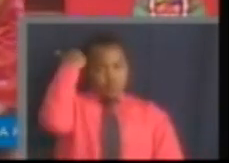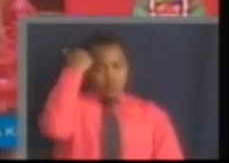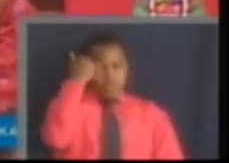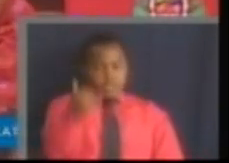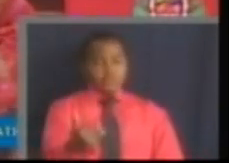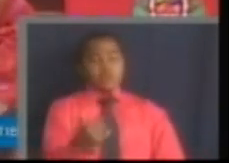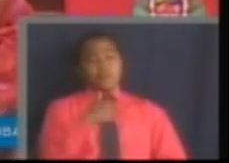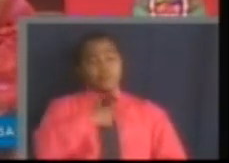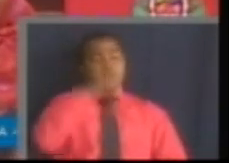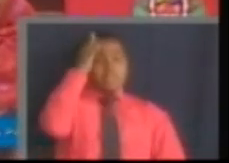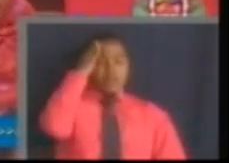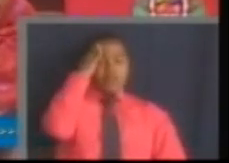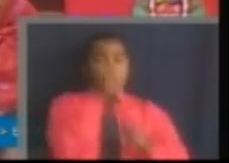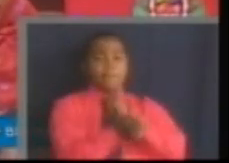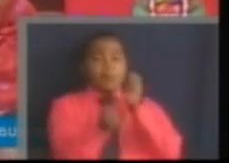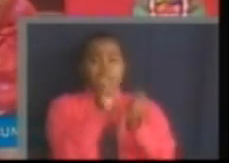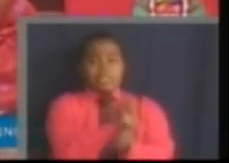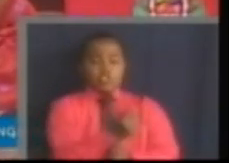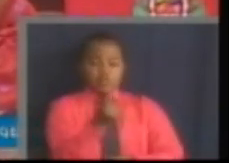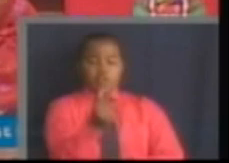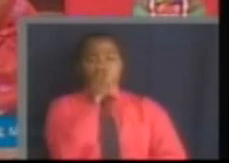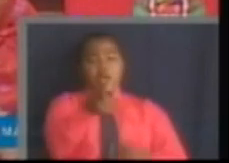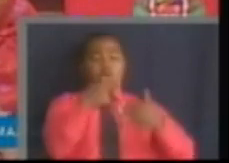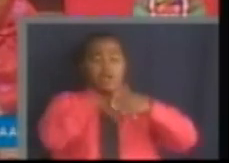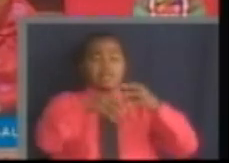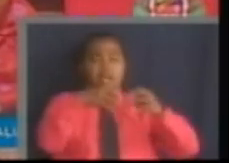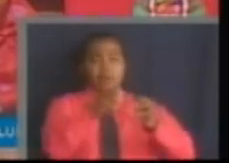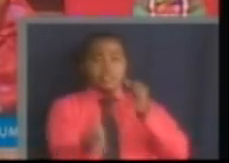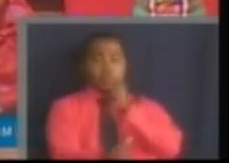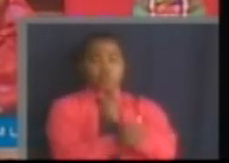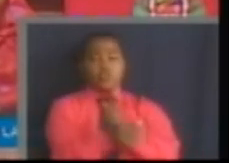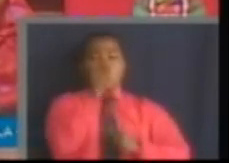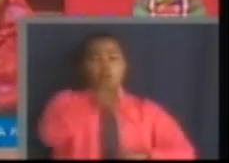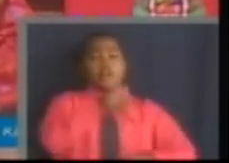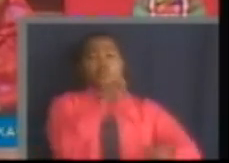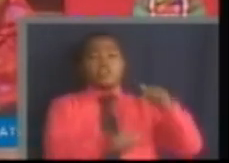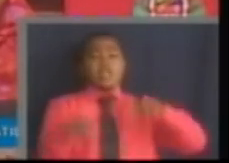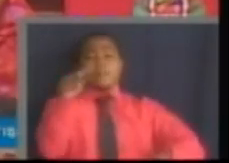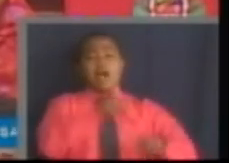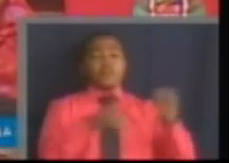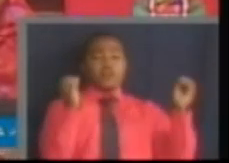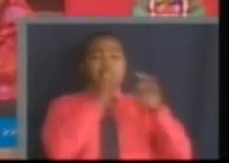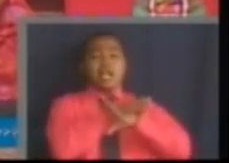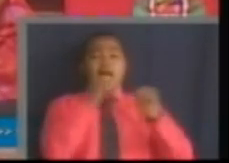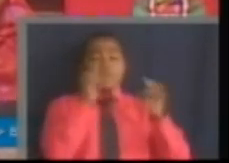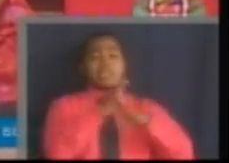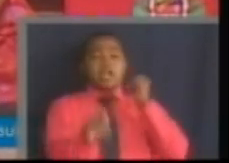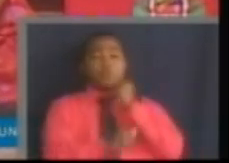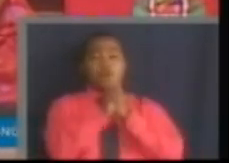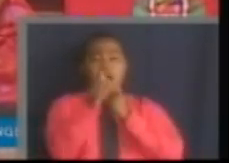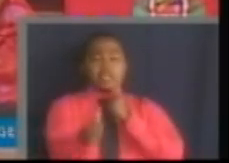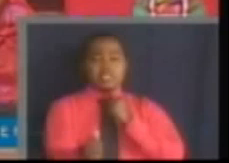naelewa kwamba mabadiliko madogo yamefanyika kwenye kamati ya uongozi. Walemavu walilalamikia hapa mwakilishi wa walemavu kwenye kamati ya uongozi,